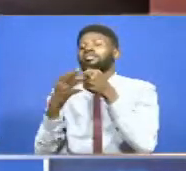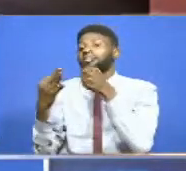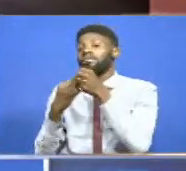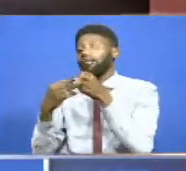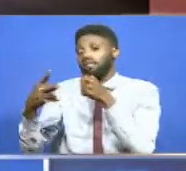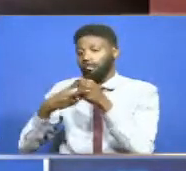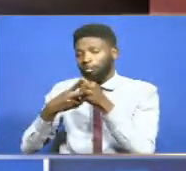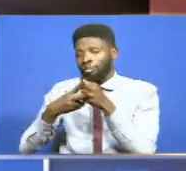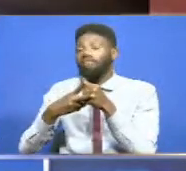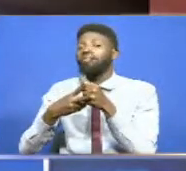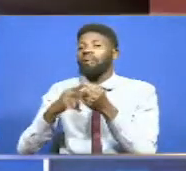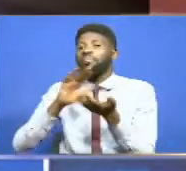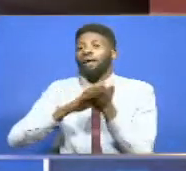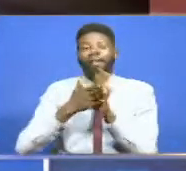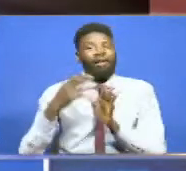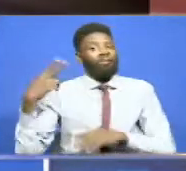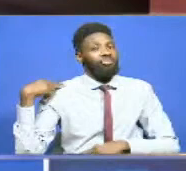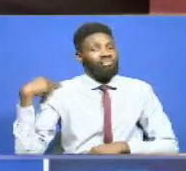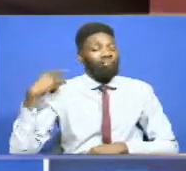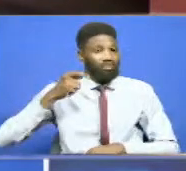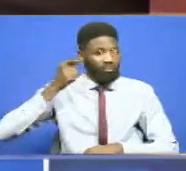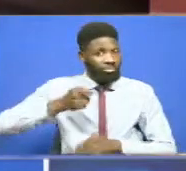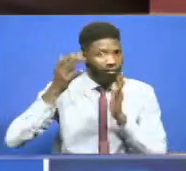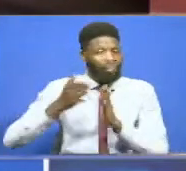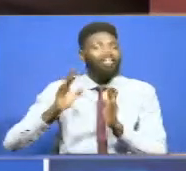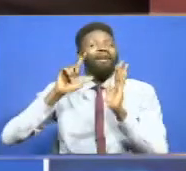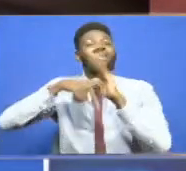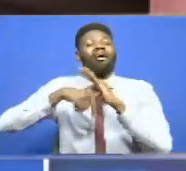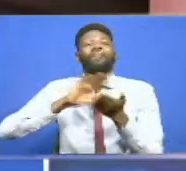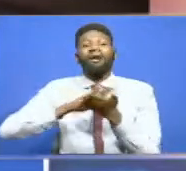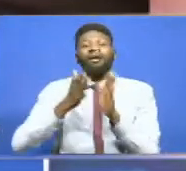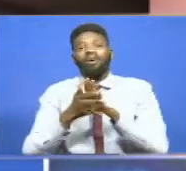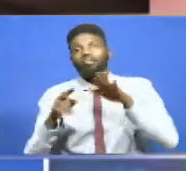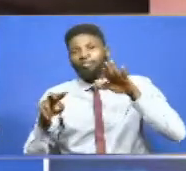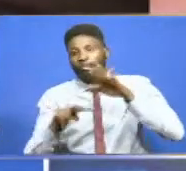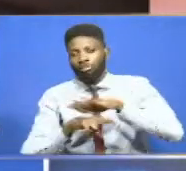na kupandishwa vyeo hadi akawa naibu msajili wa mahakama kuu mwaka